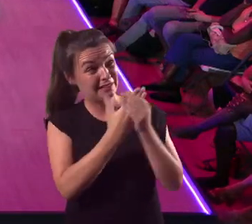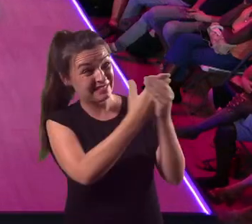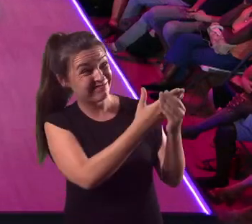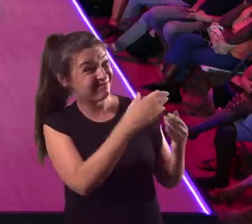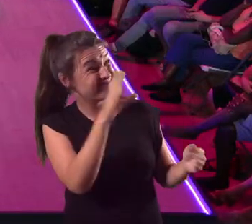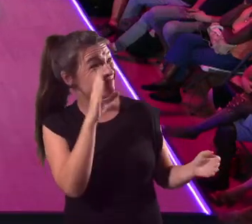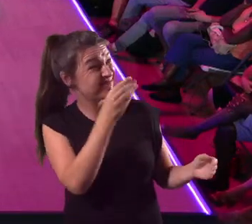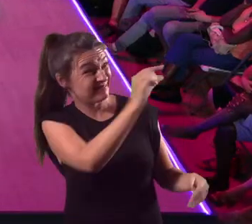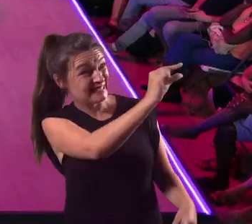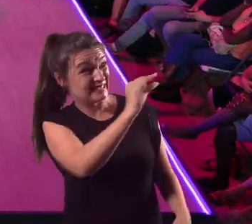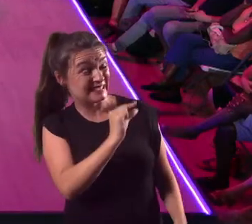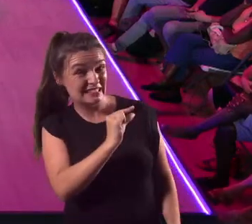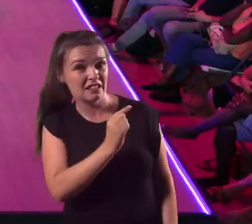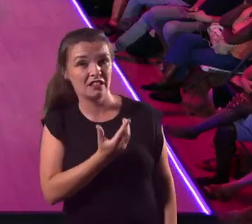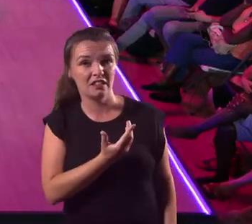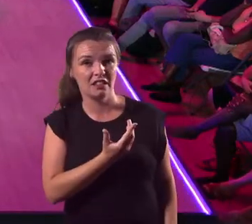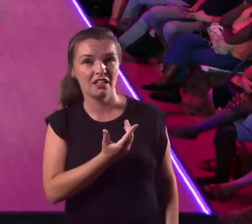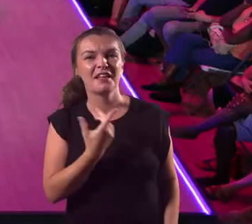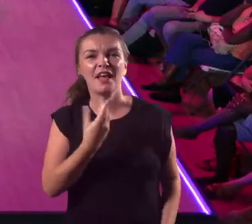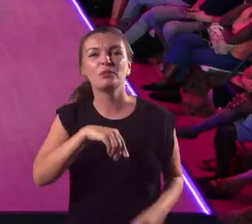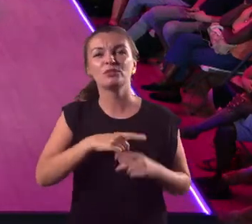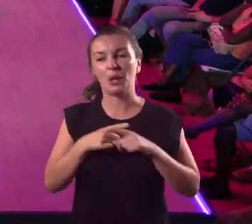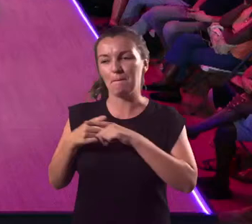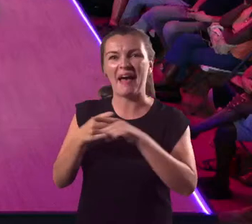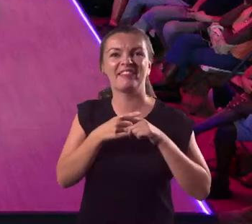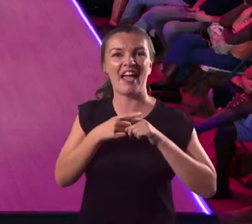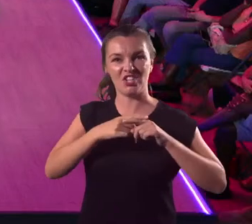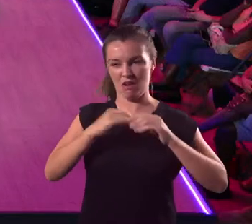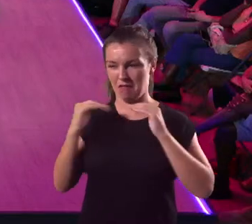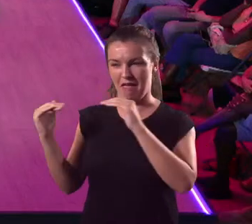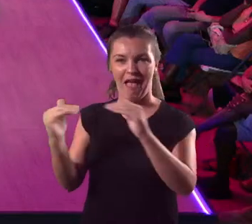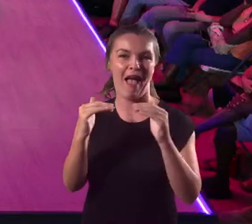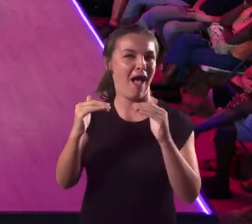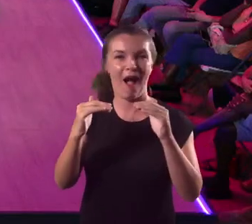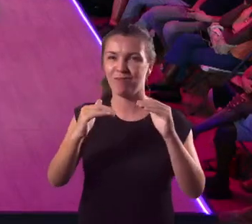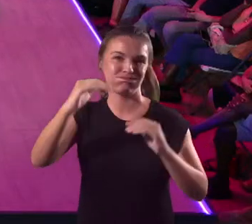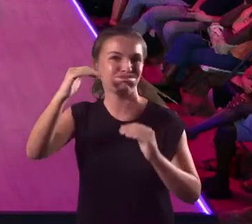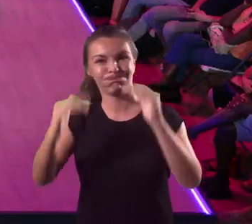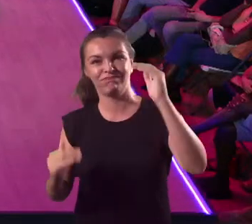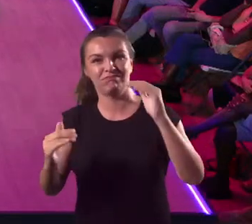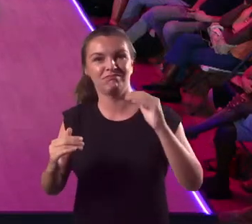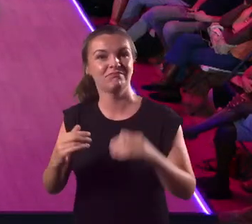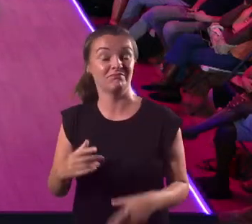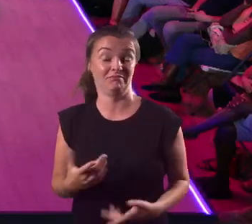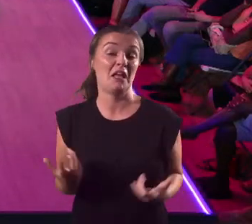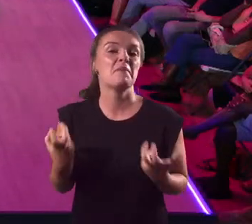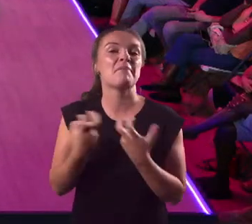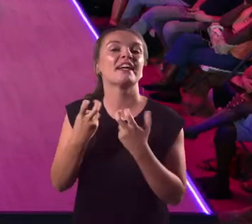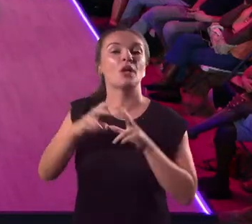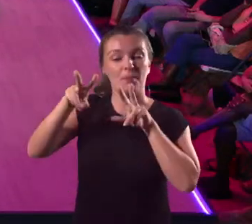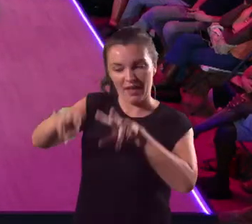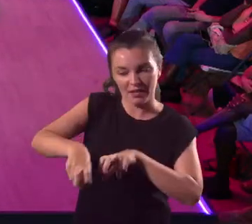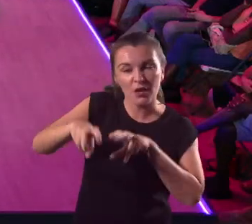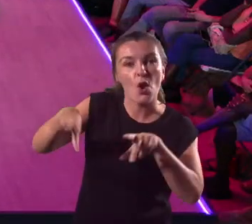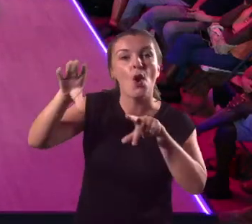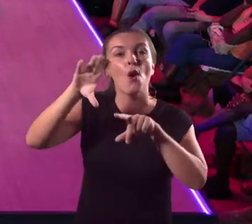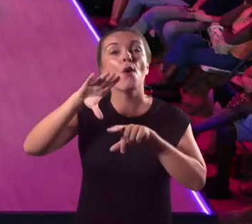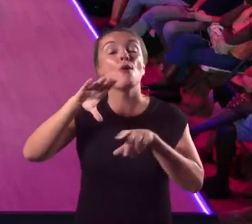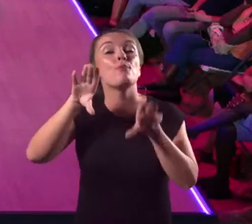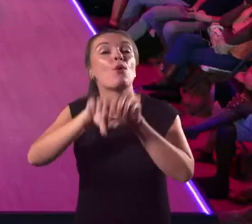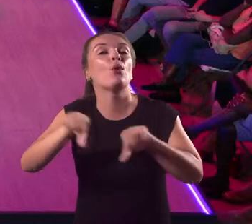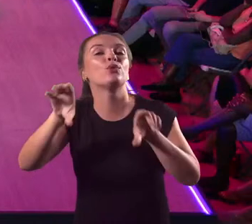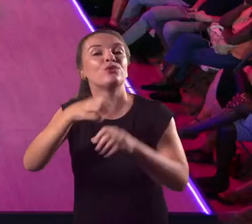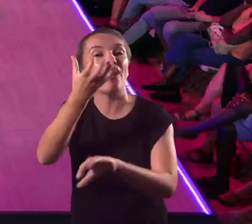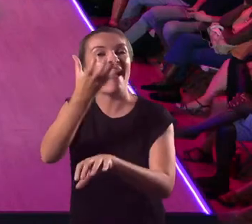surtout l'inégalité dans la distribution. Je pense à des agriculteurs, par exemple, à des producteurs